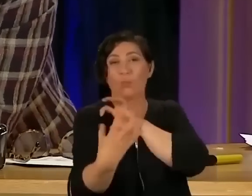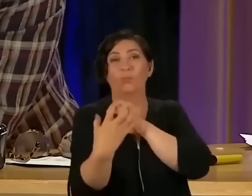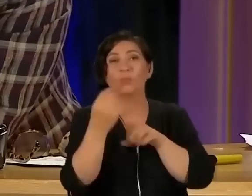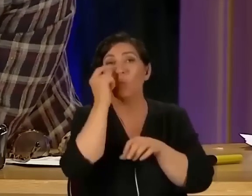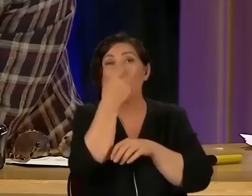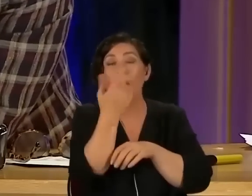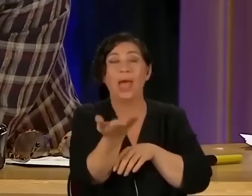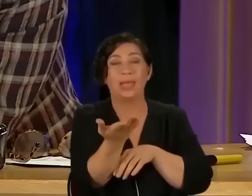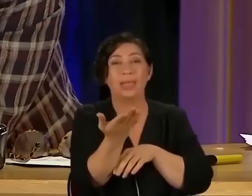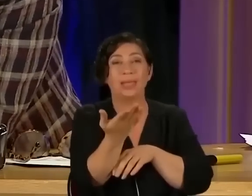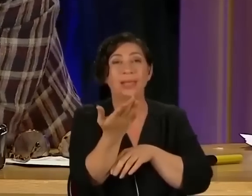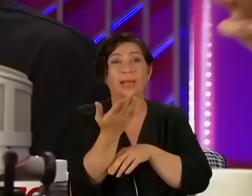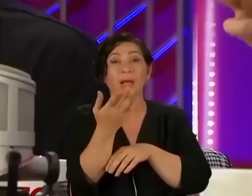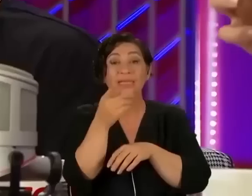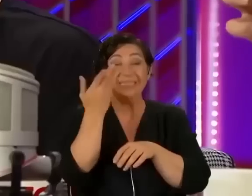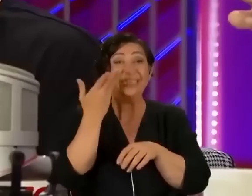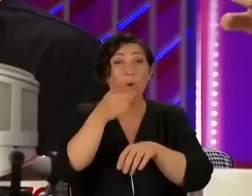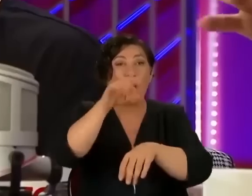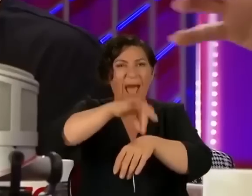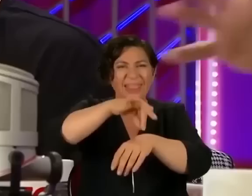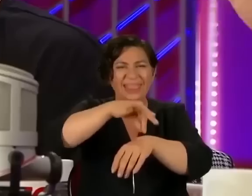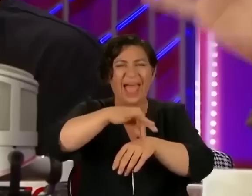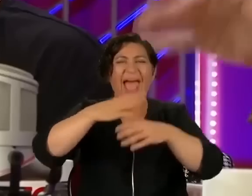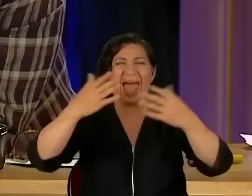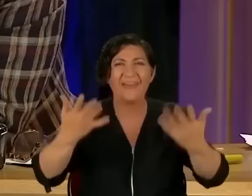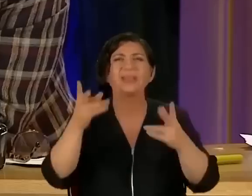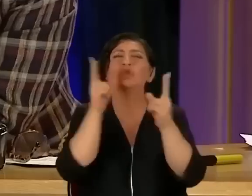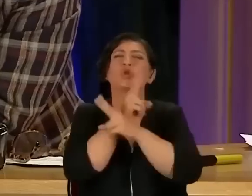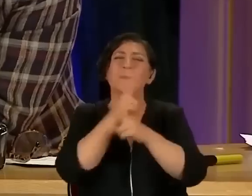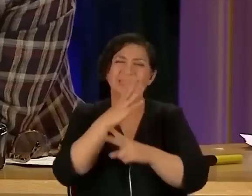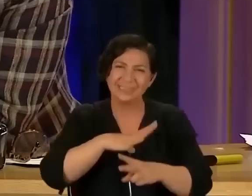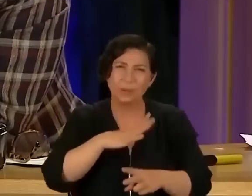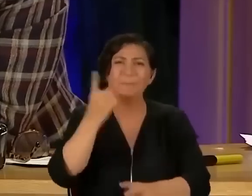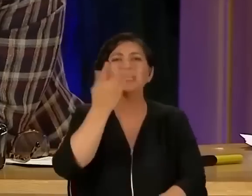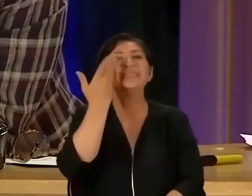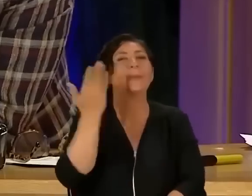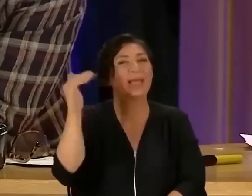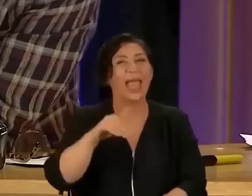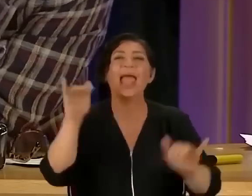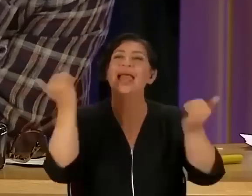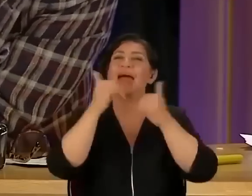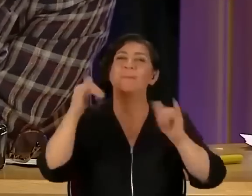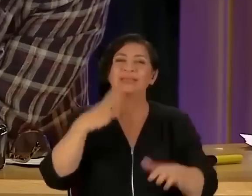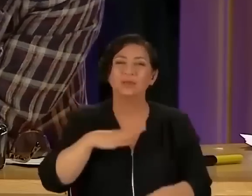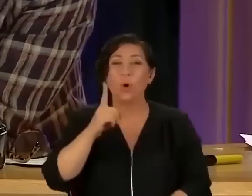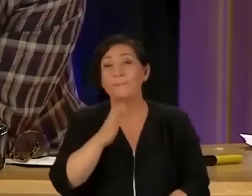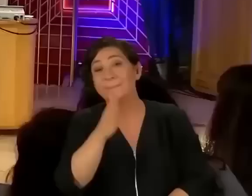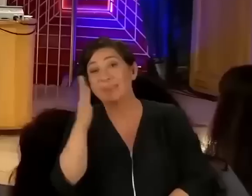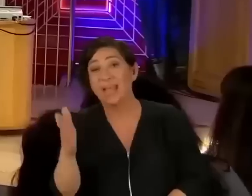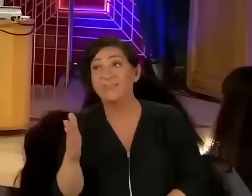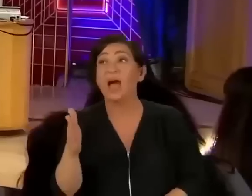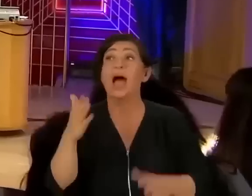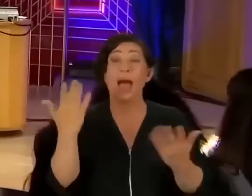yoğun. Yani seyirci o anda evet gülmek istiyor, bir şey izlemeye gelmiş, eğlenmek istiyor. O bir tarafa.